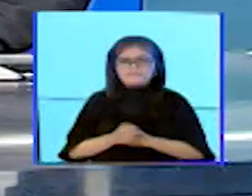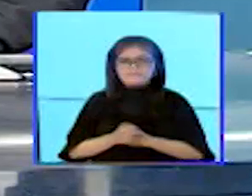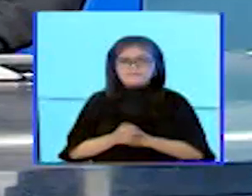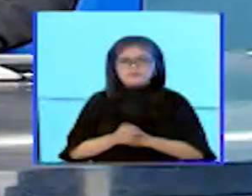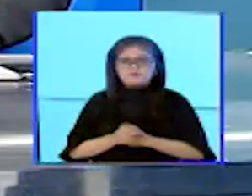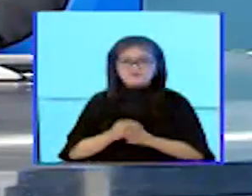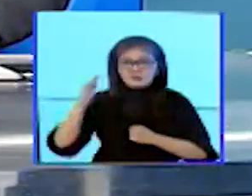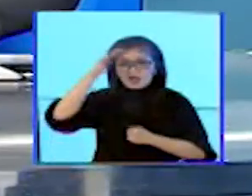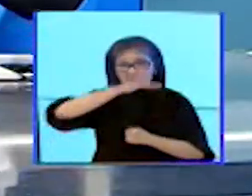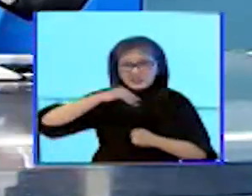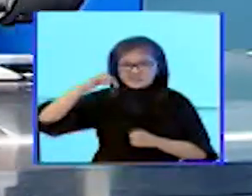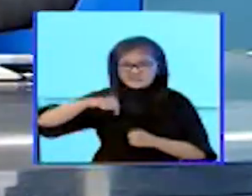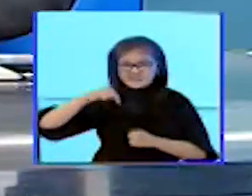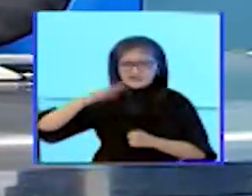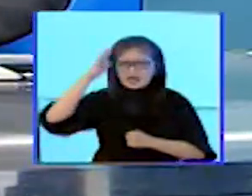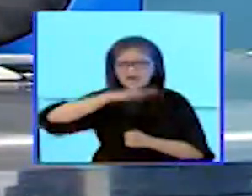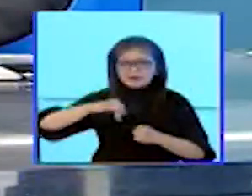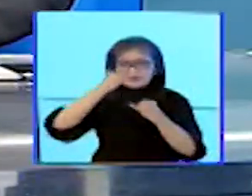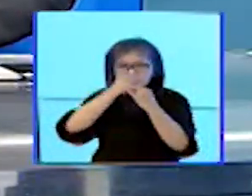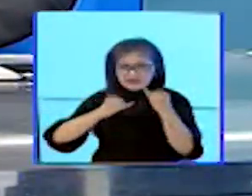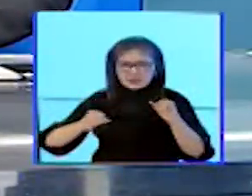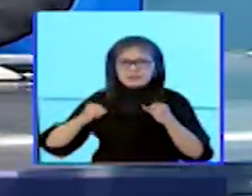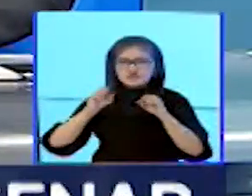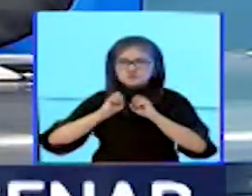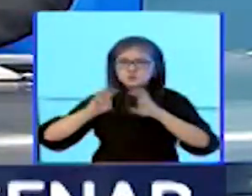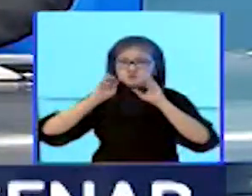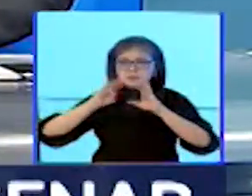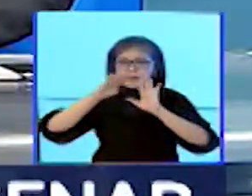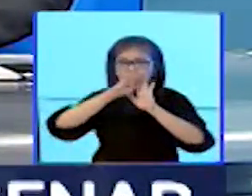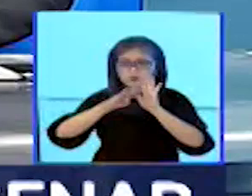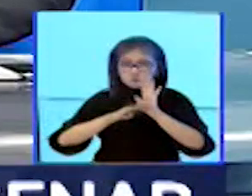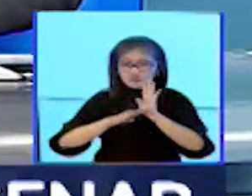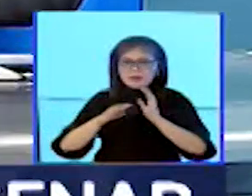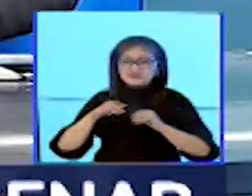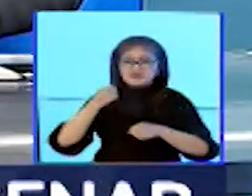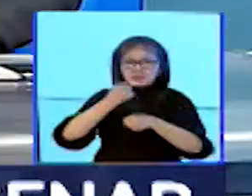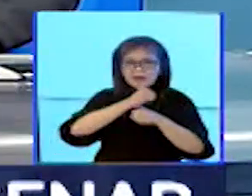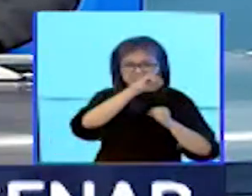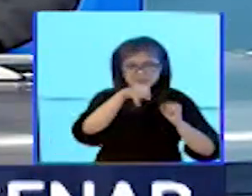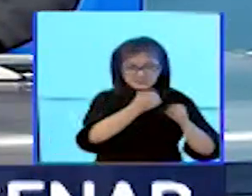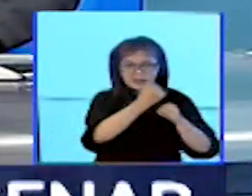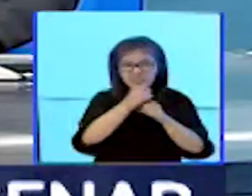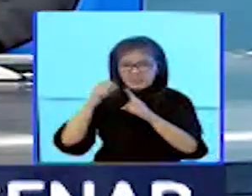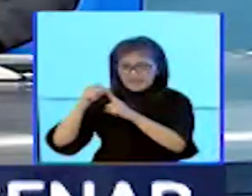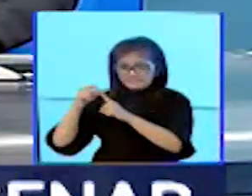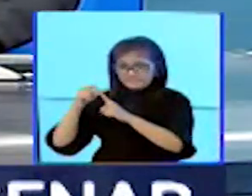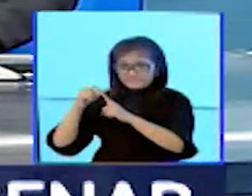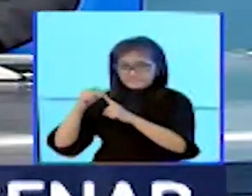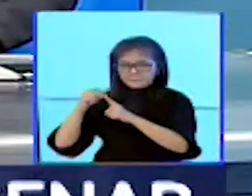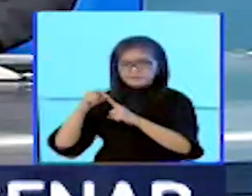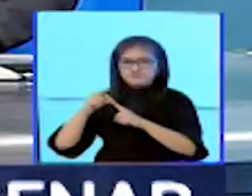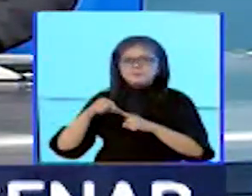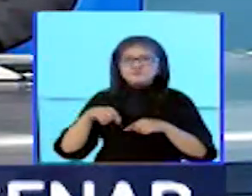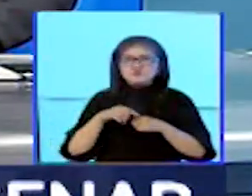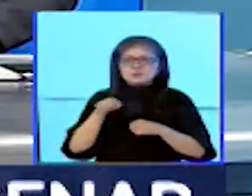Hai pemirsa hari Kamis ini masuk kami hari Rabu ini merupakan hari terakhir sosialisasi pelaku anak kebijakan ganjil-genap